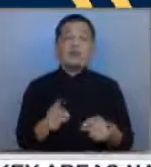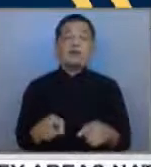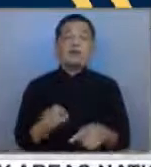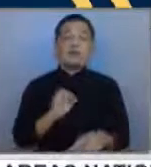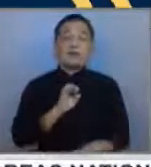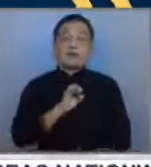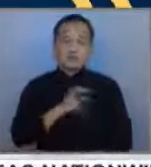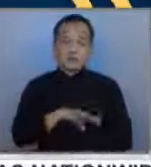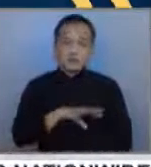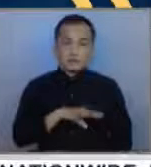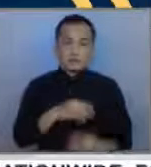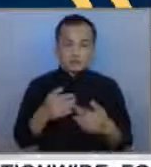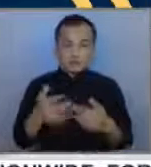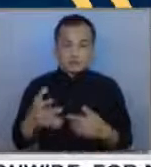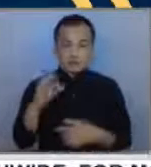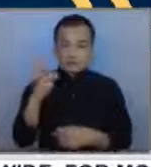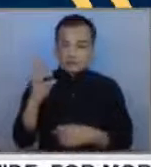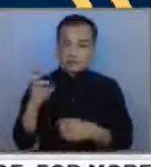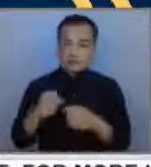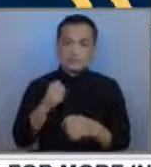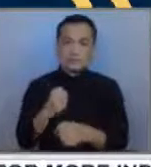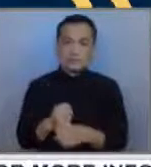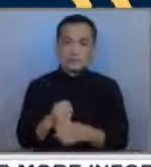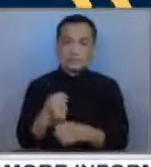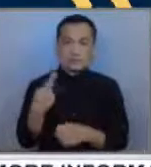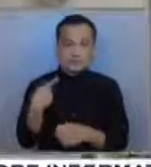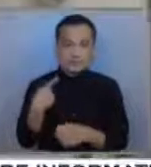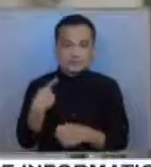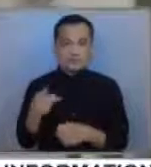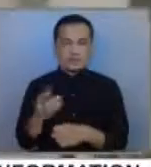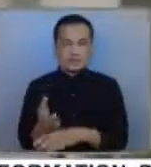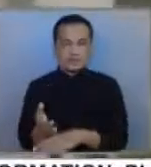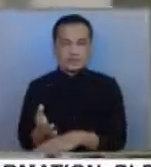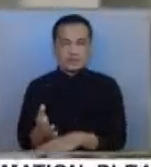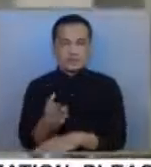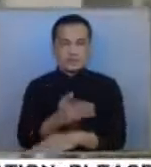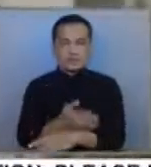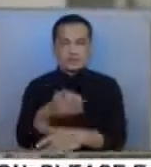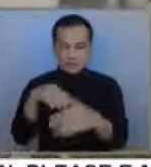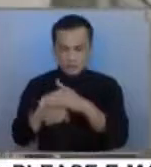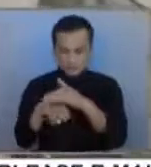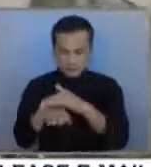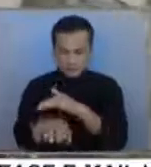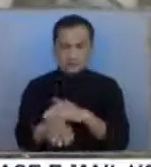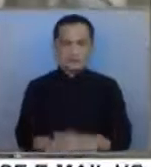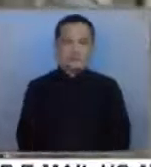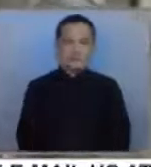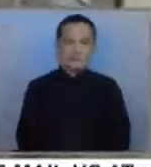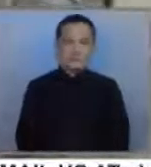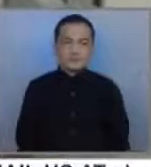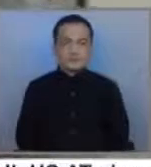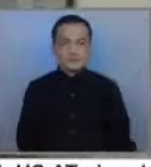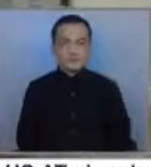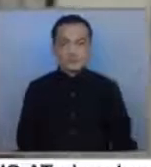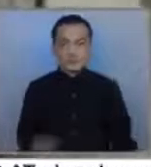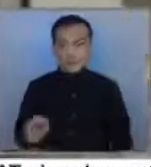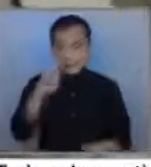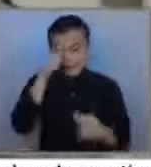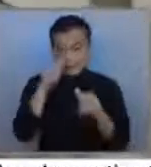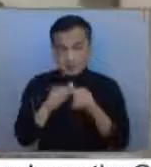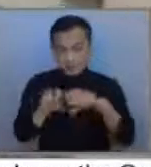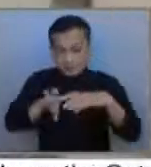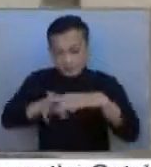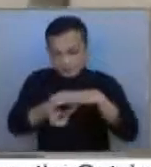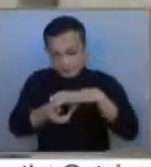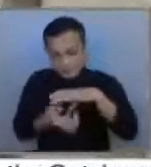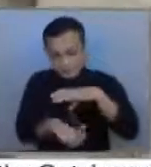ay meron tayong, makakaroon po tayo ng increased accessibility. Matatanda ang una na rin inumpisahang hukayin ang Valenzuela Depot na